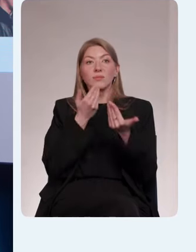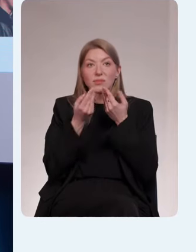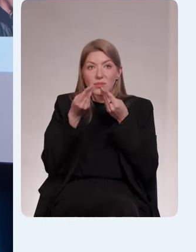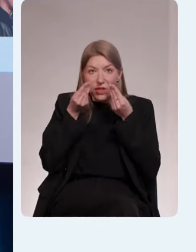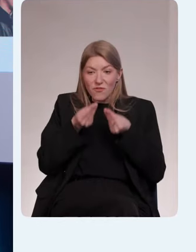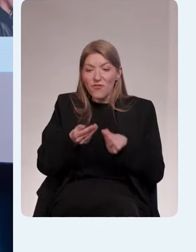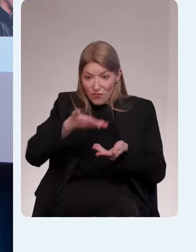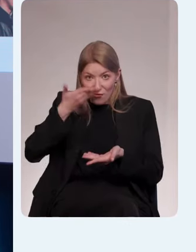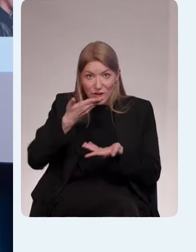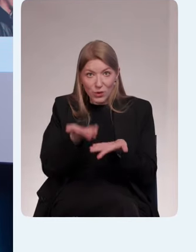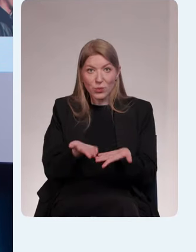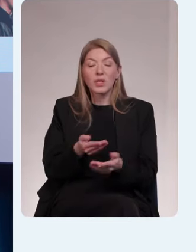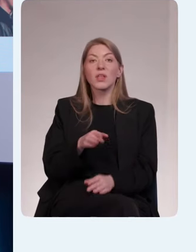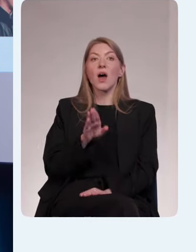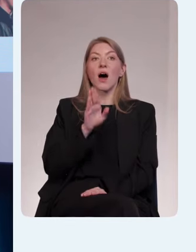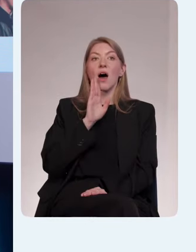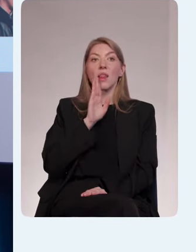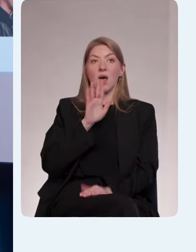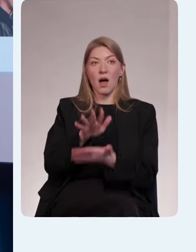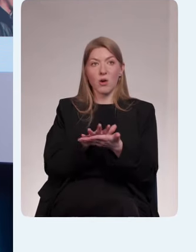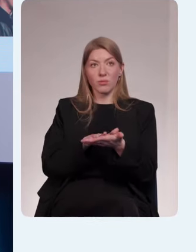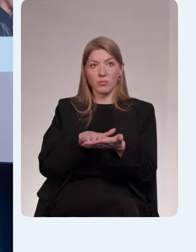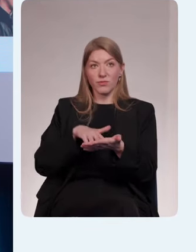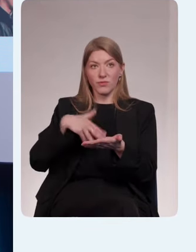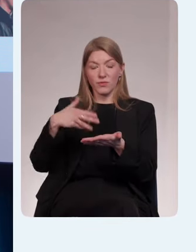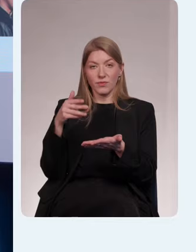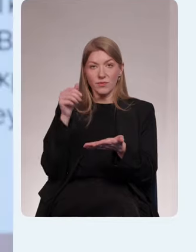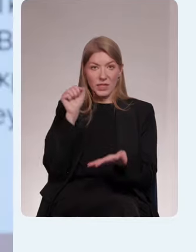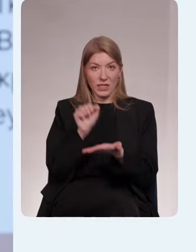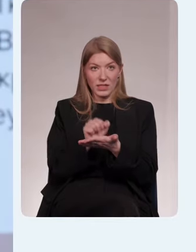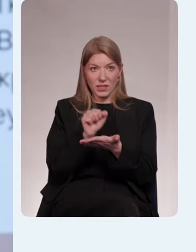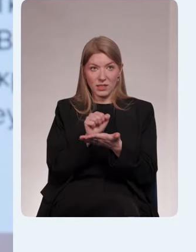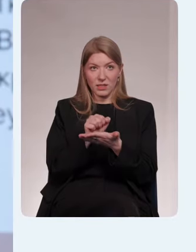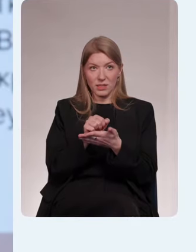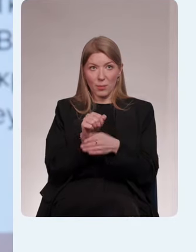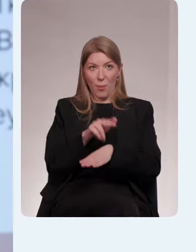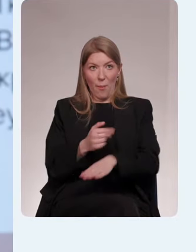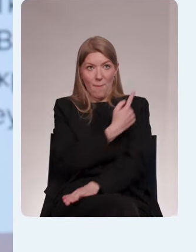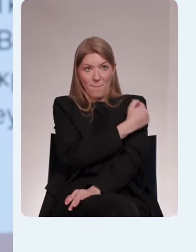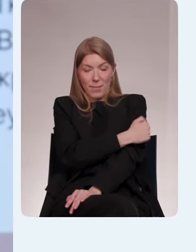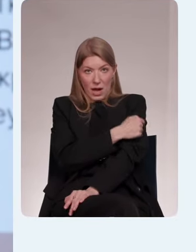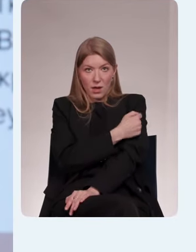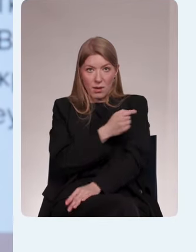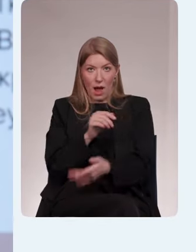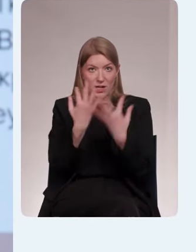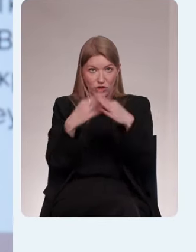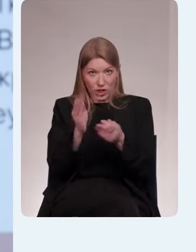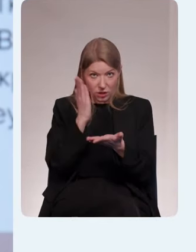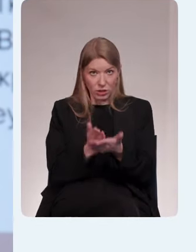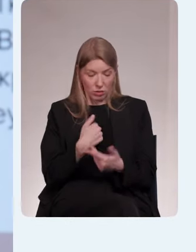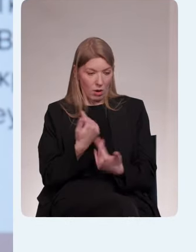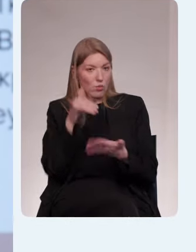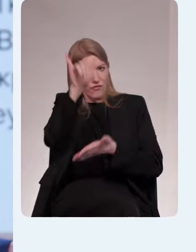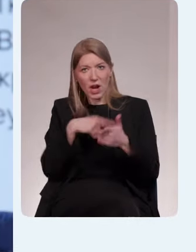естественно. Она продолжает: документы медицинские есть? Я уверена, говорю, да,